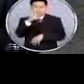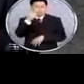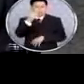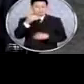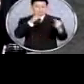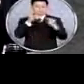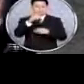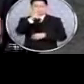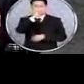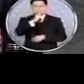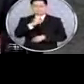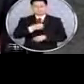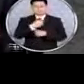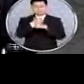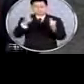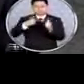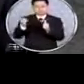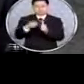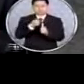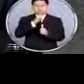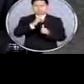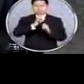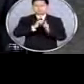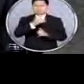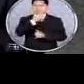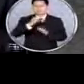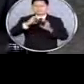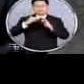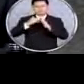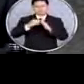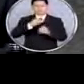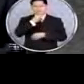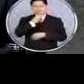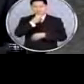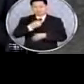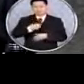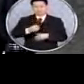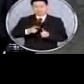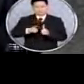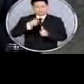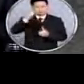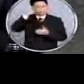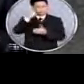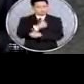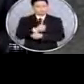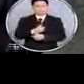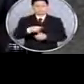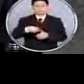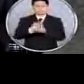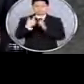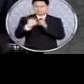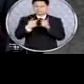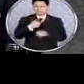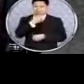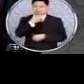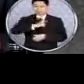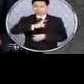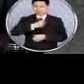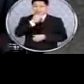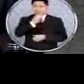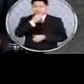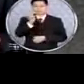一直是把国家的利益和民众的福祉放在心里面，而不是为自己个人追求任何